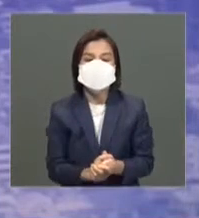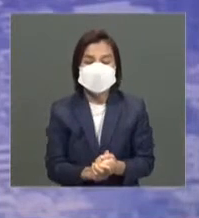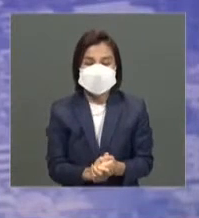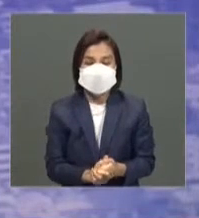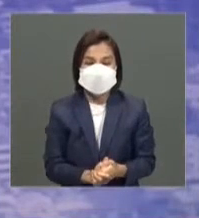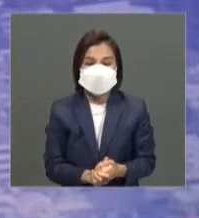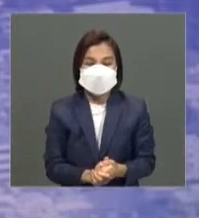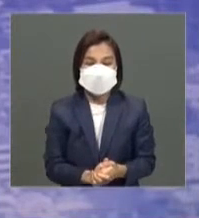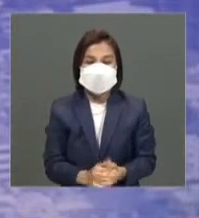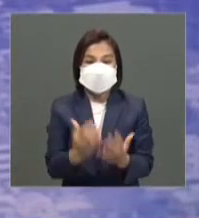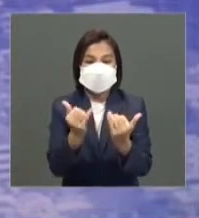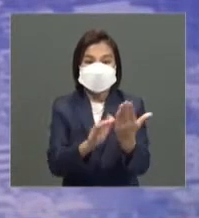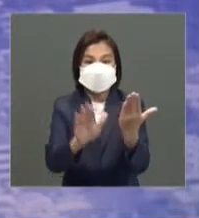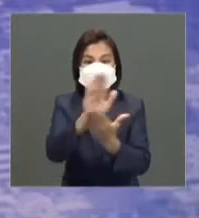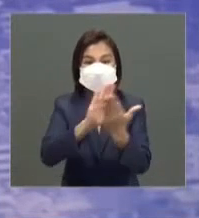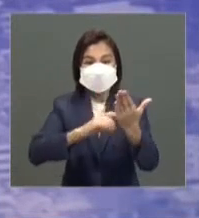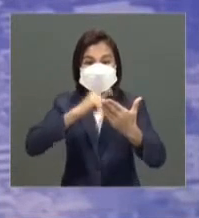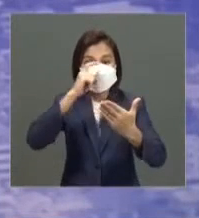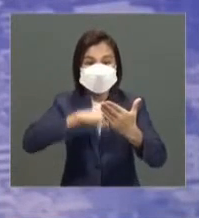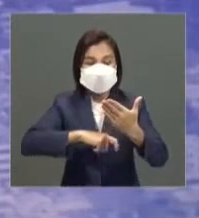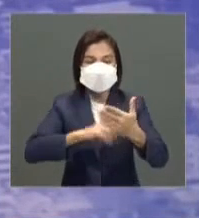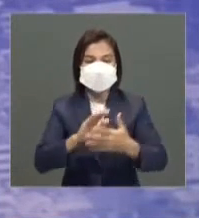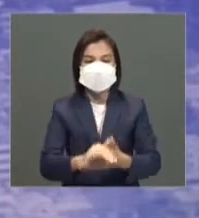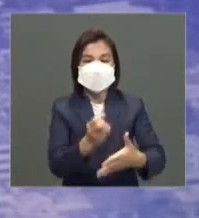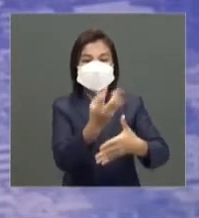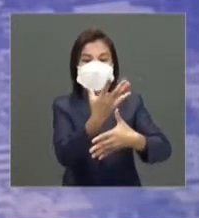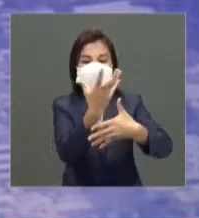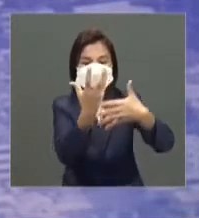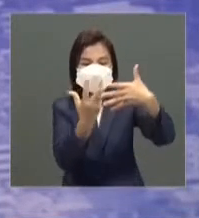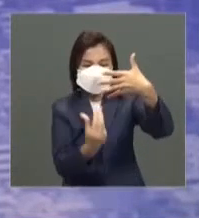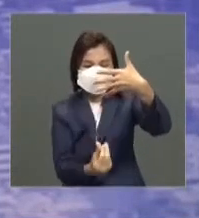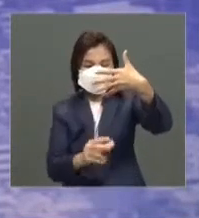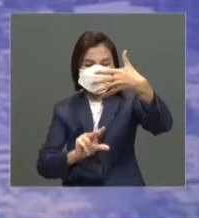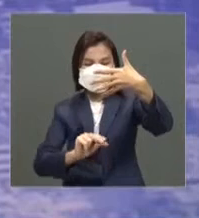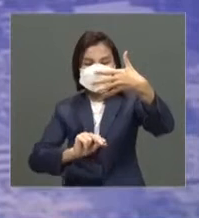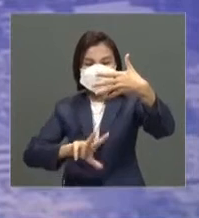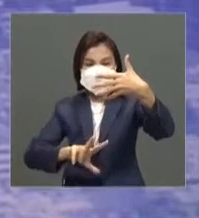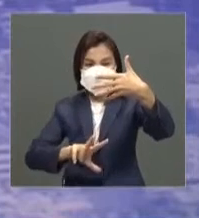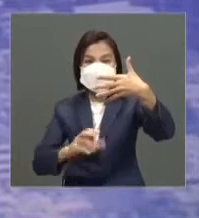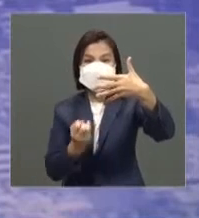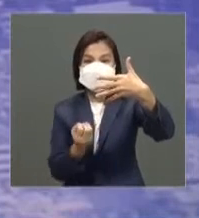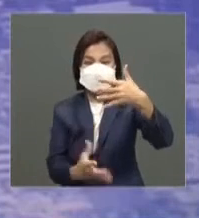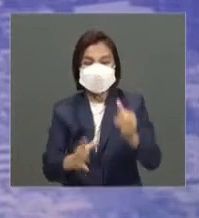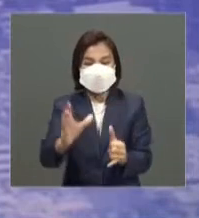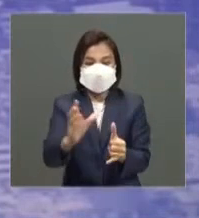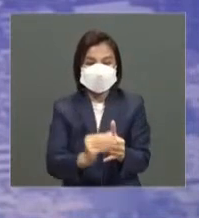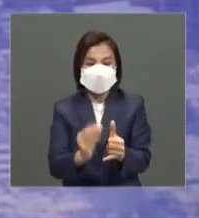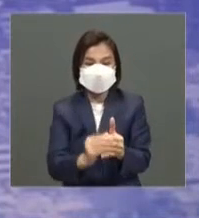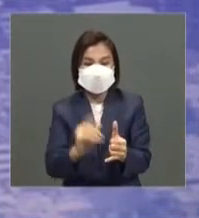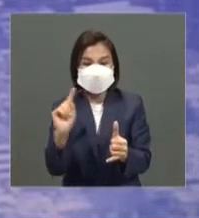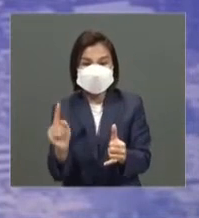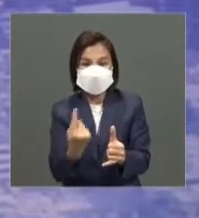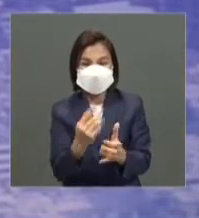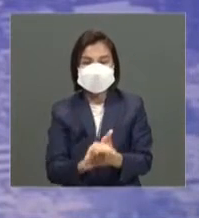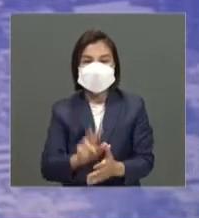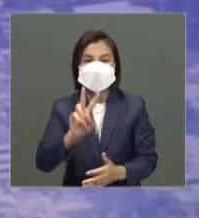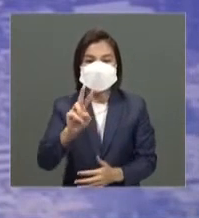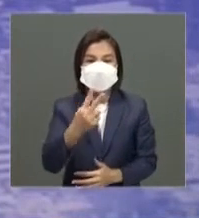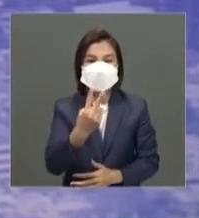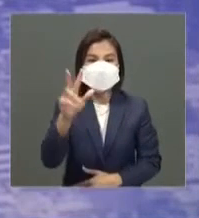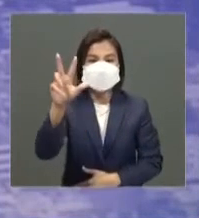การณ์วันนี้ไทยเราอยู่ที่อันดับที่35นะครับมีตัวเลขของผู้ที่ติดเชื้อรายใหม่อยู่ที่